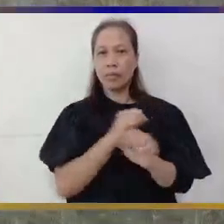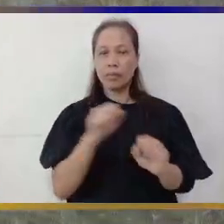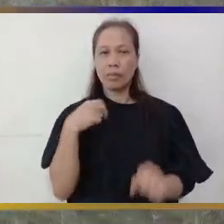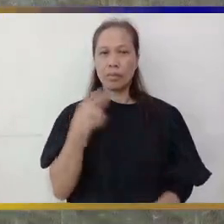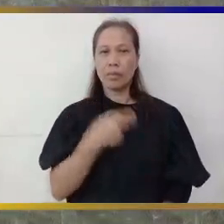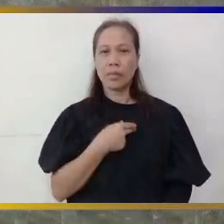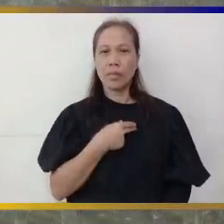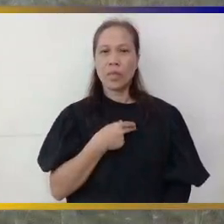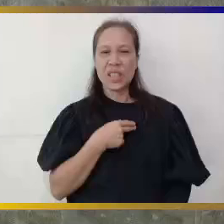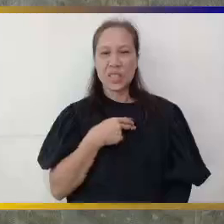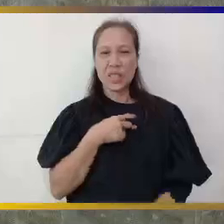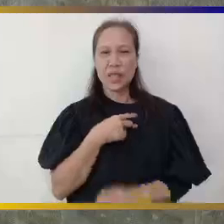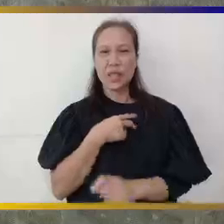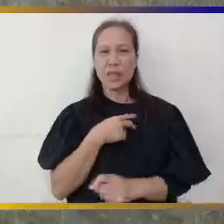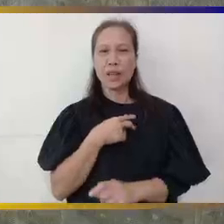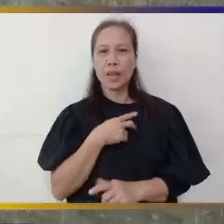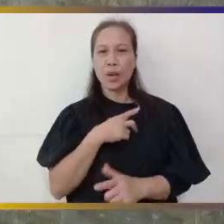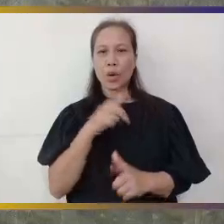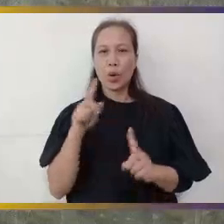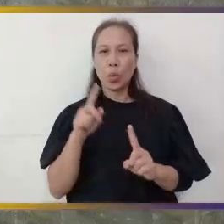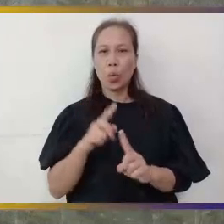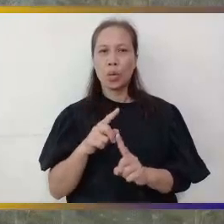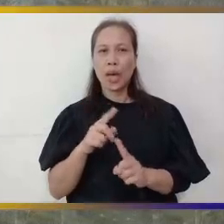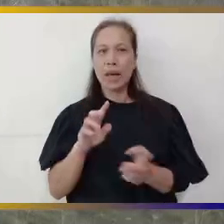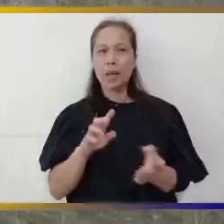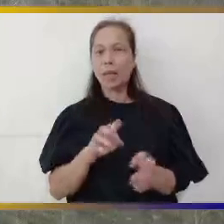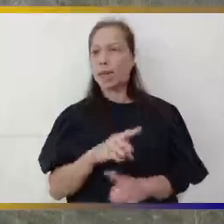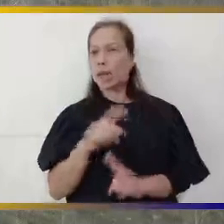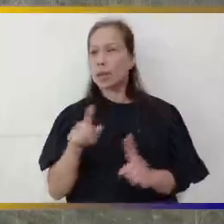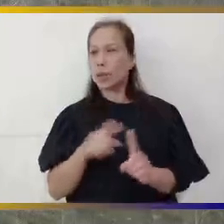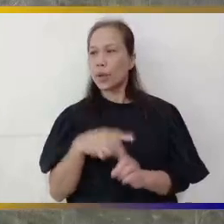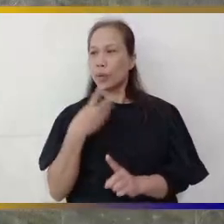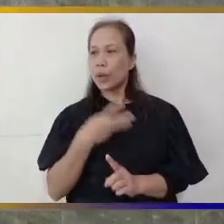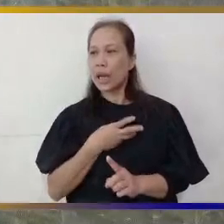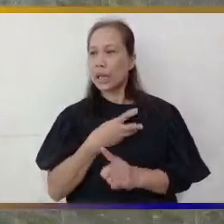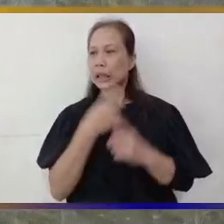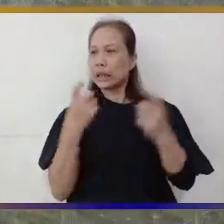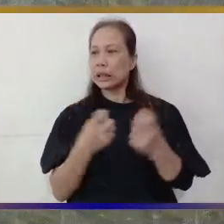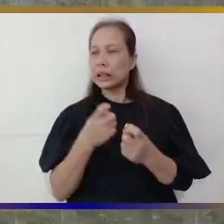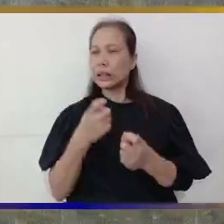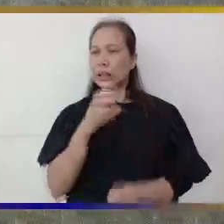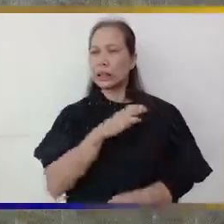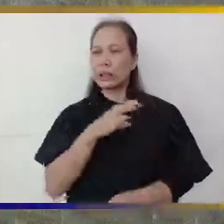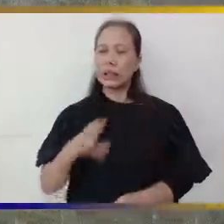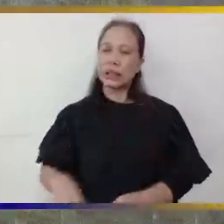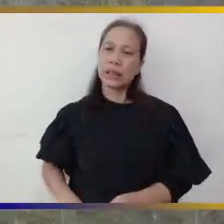were yet Christ What see